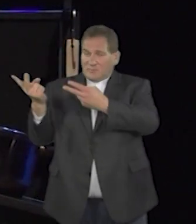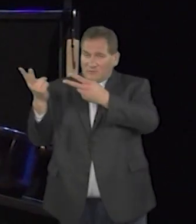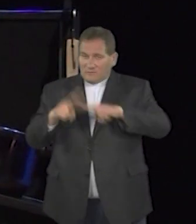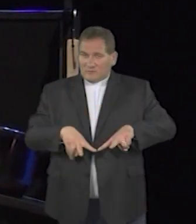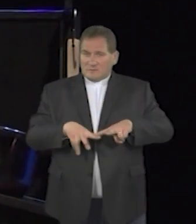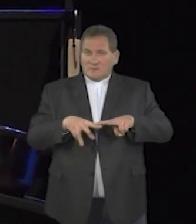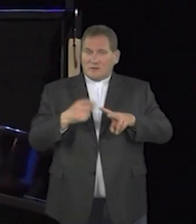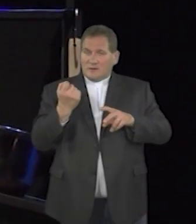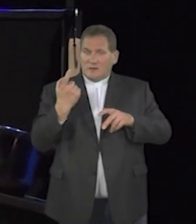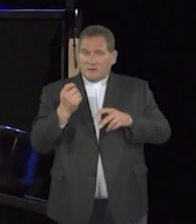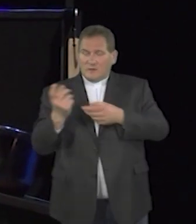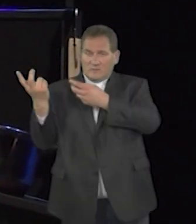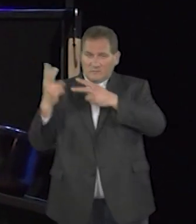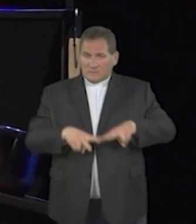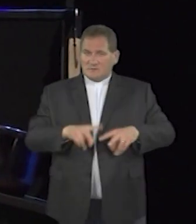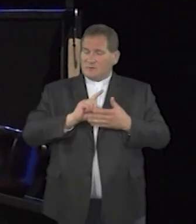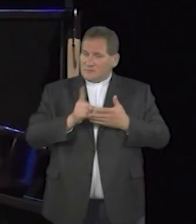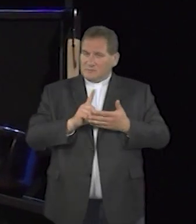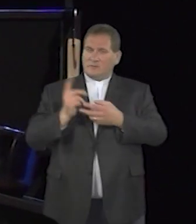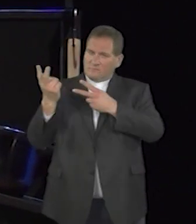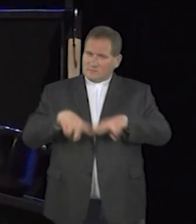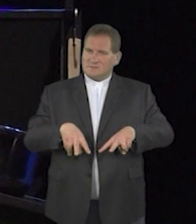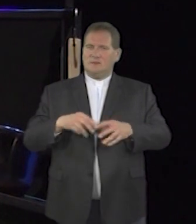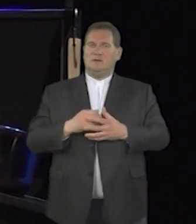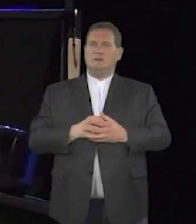Lalo, odrzuć w dal frasunek.